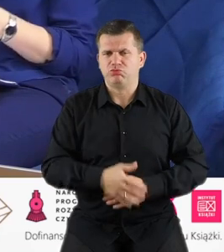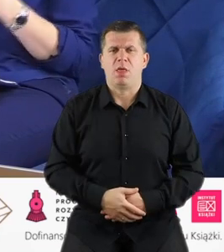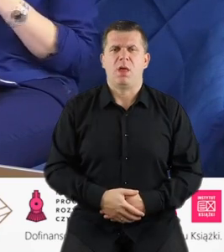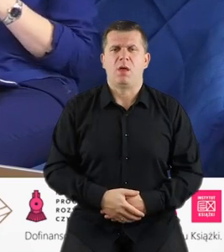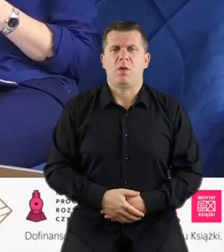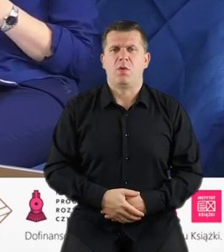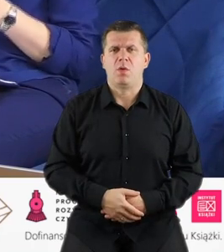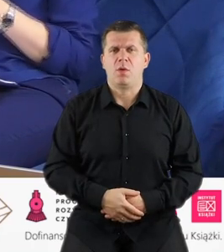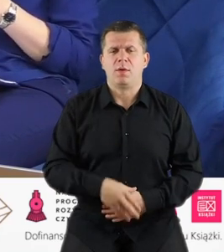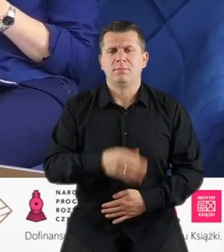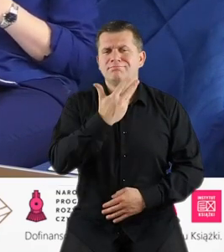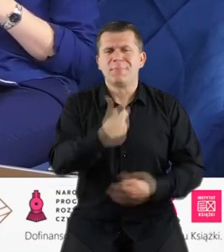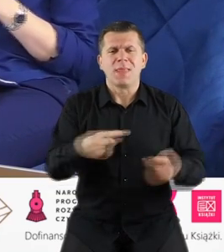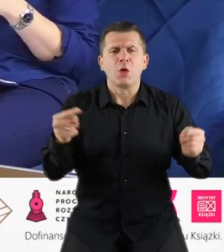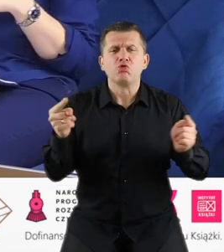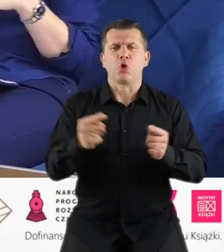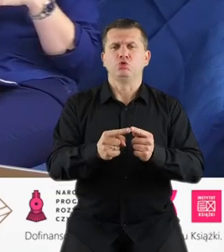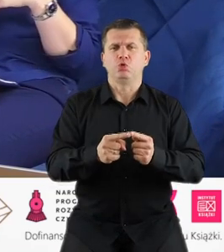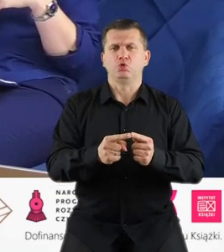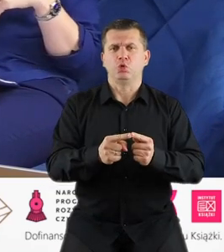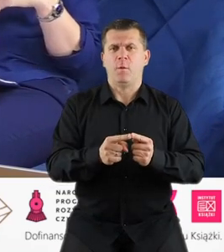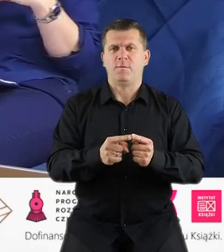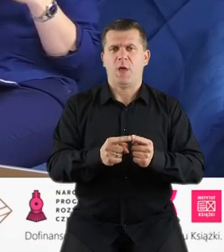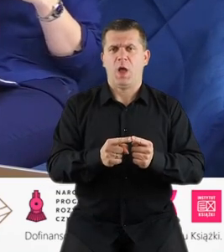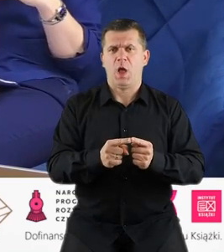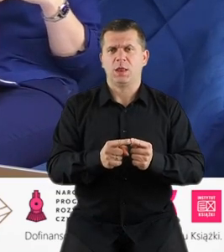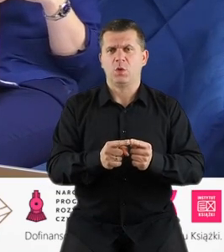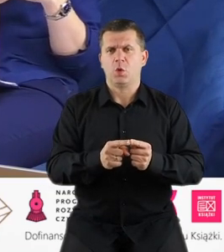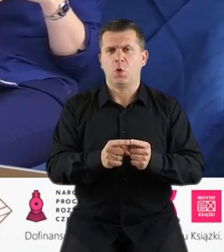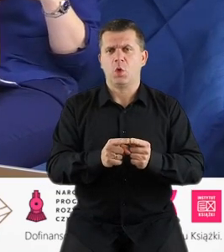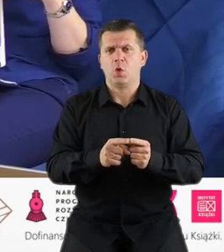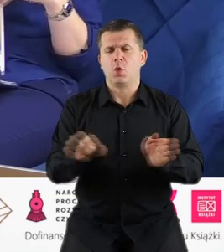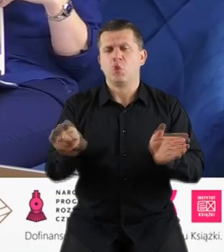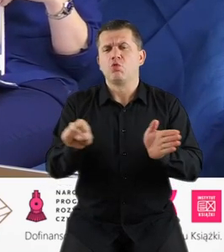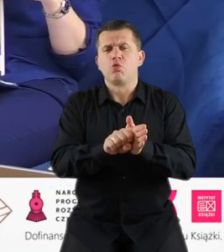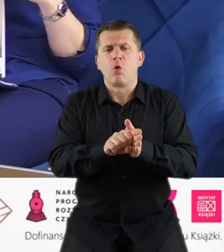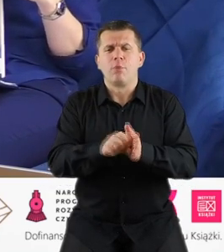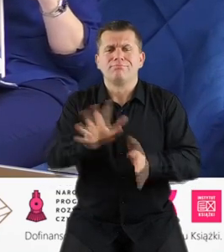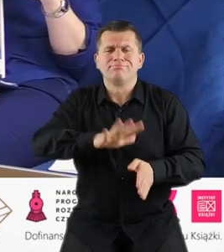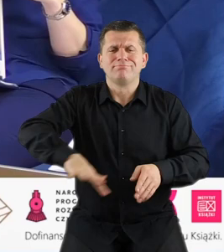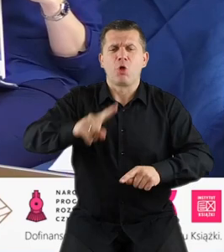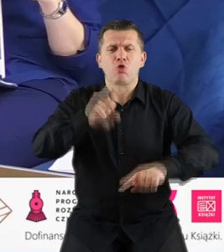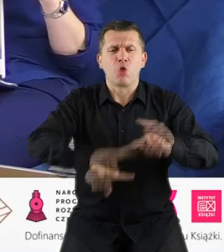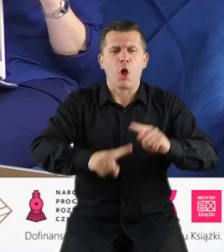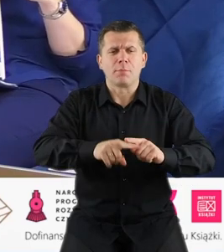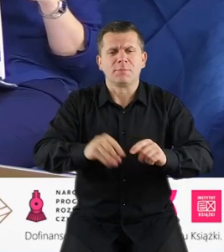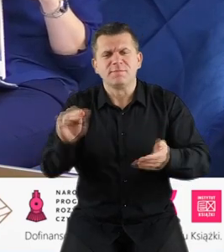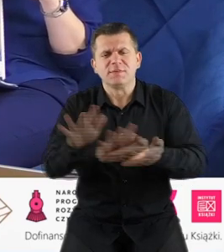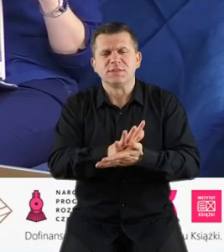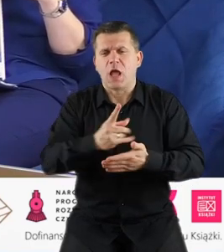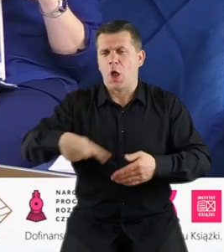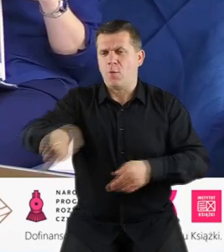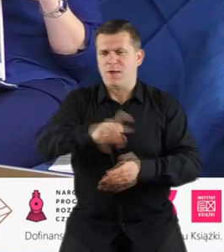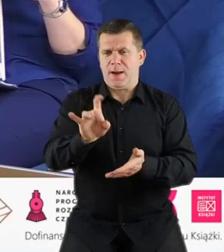który jest niedostosowany, co zresztą tu jest podkreślone, jest niedostosowany do właśnie do norm, zwyczajów tej